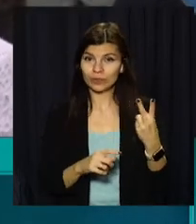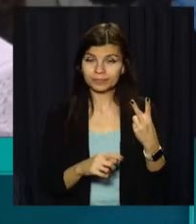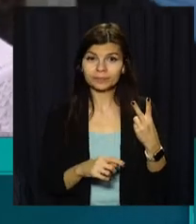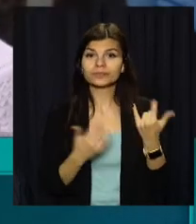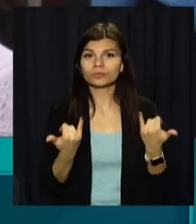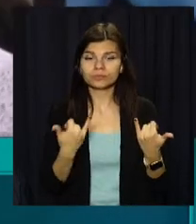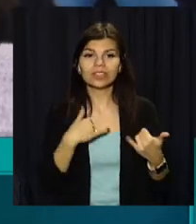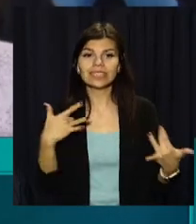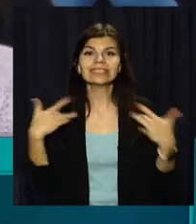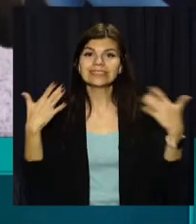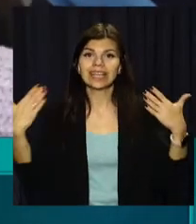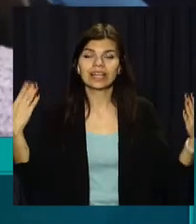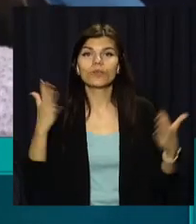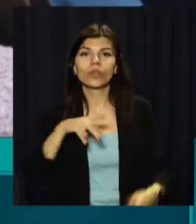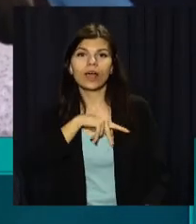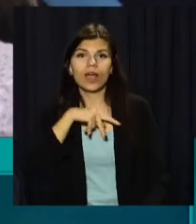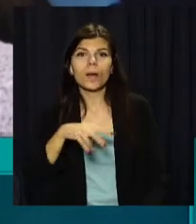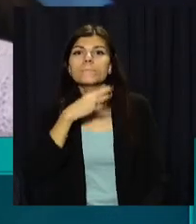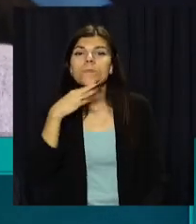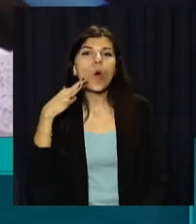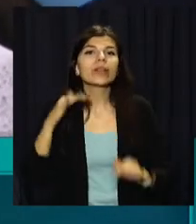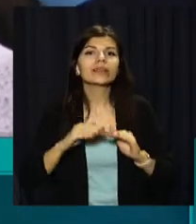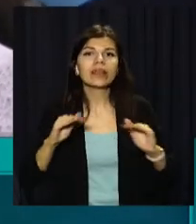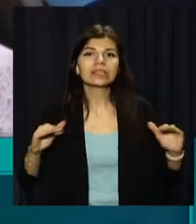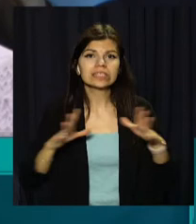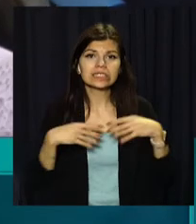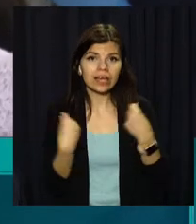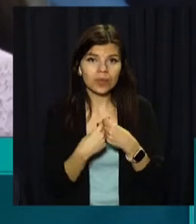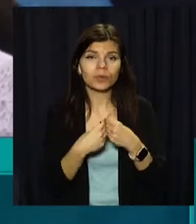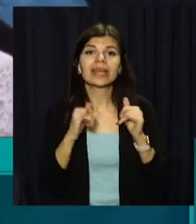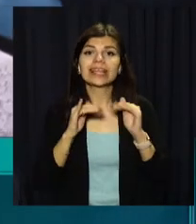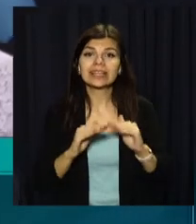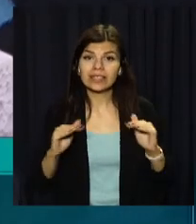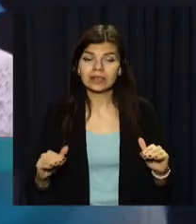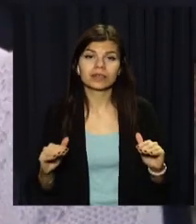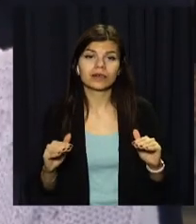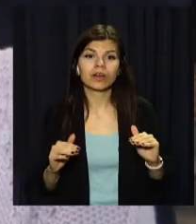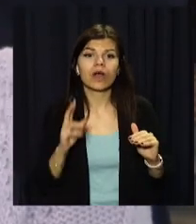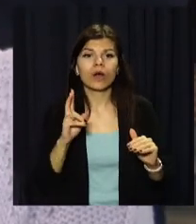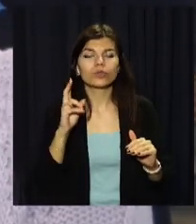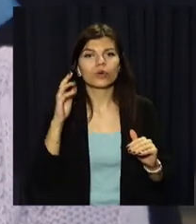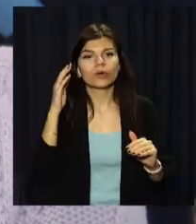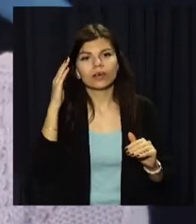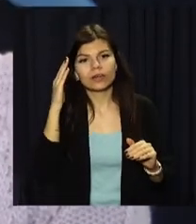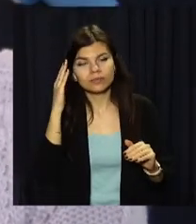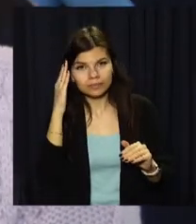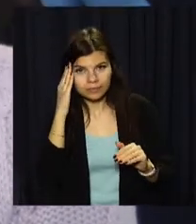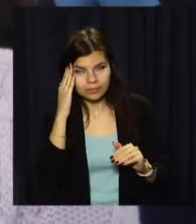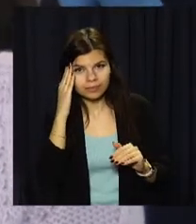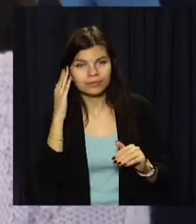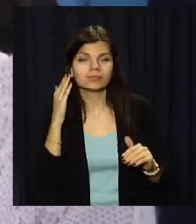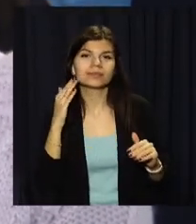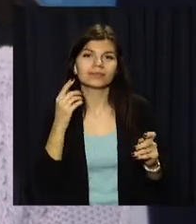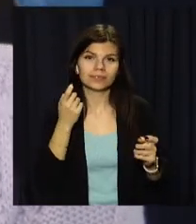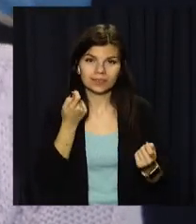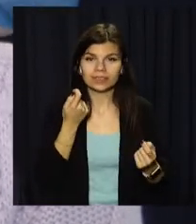нас будуть на сцені нагороджені багатодітні сім'ї і дітки обдаровані, які також з пільгових